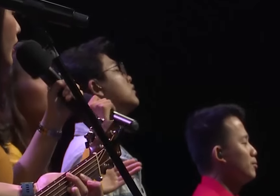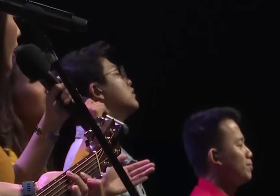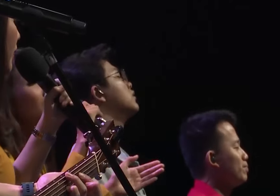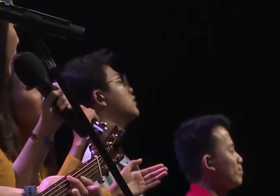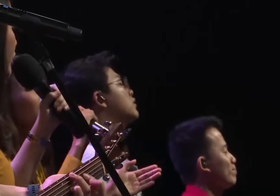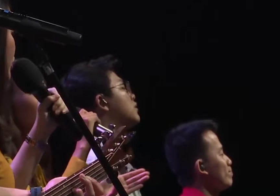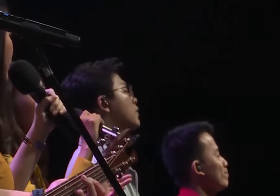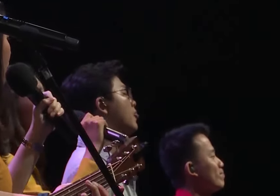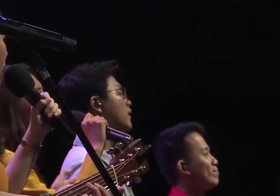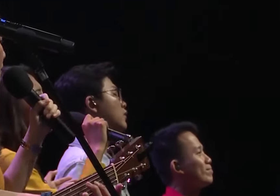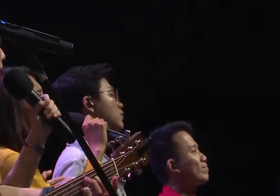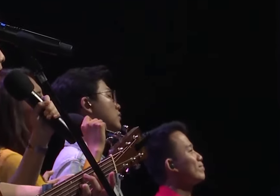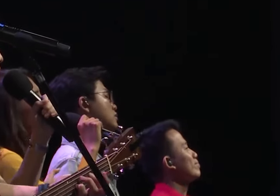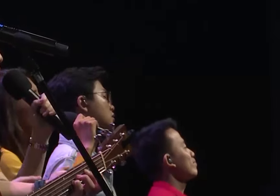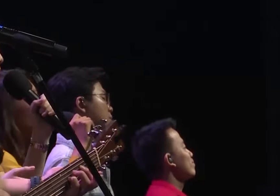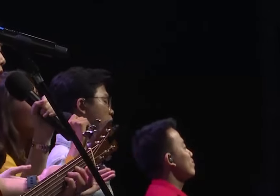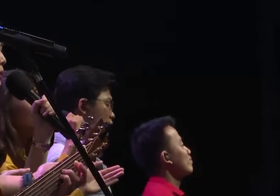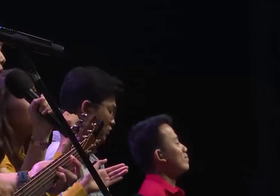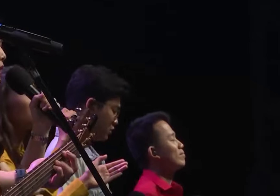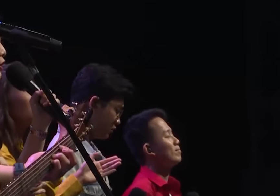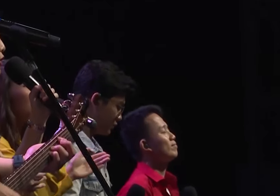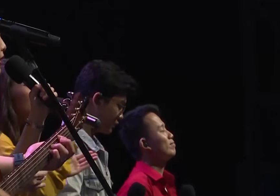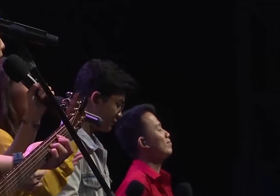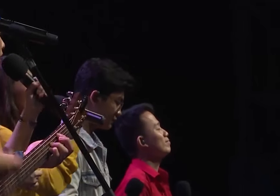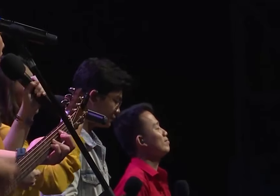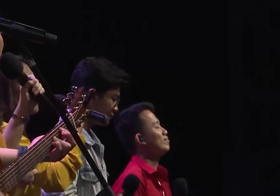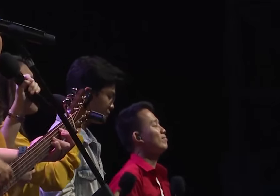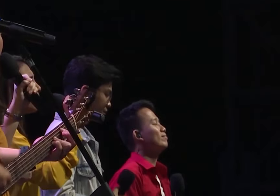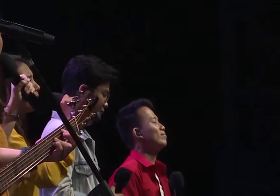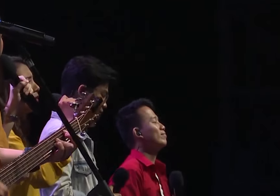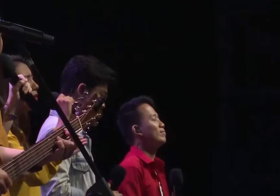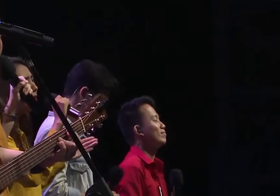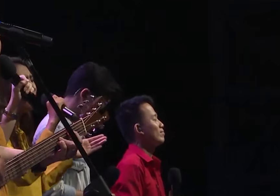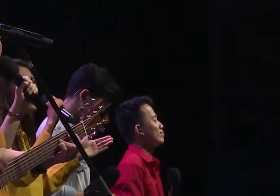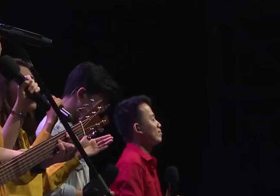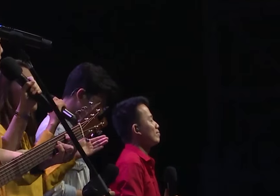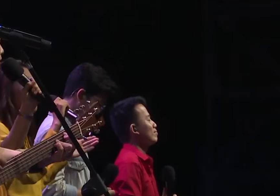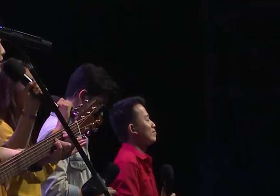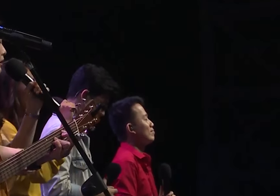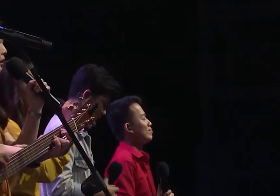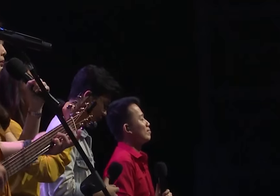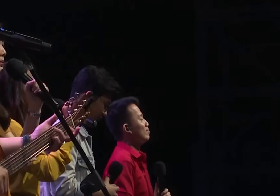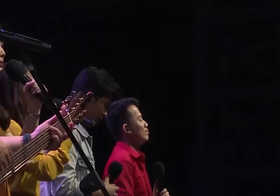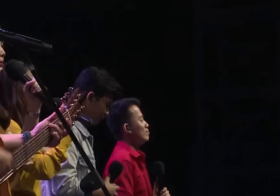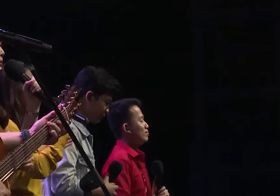Yeah, you are my God, you are my all in all.